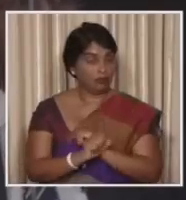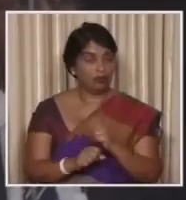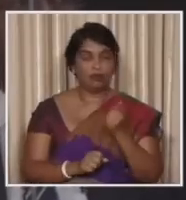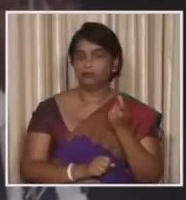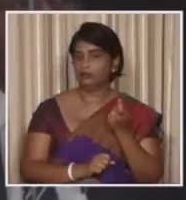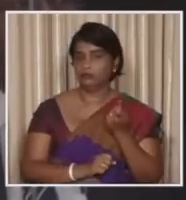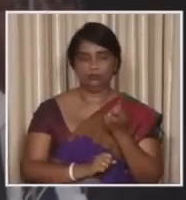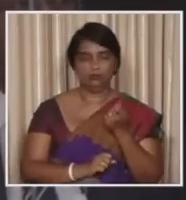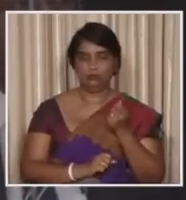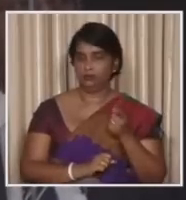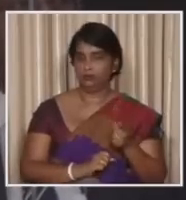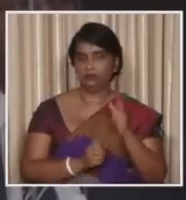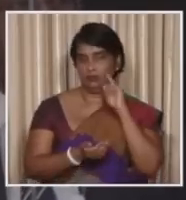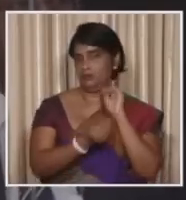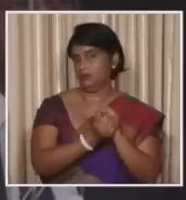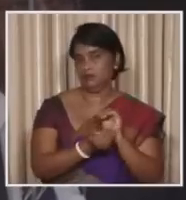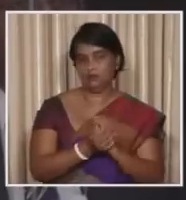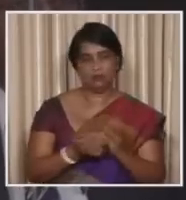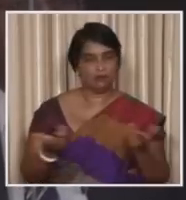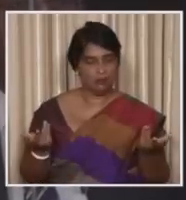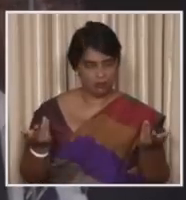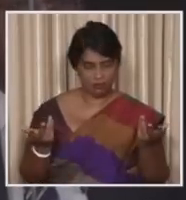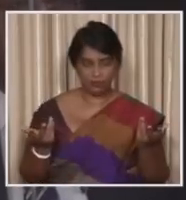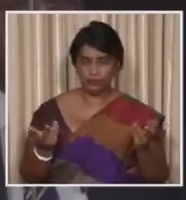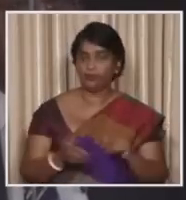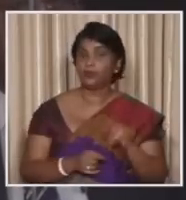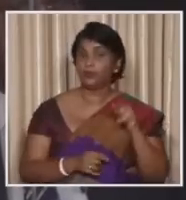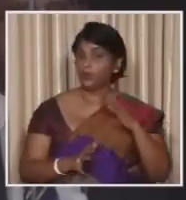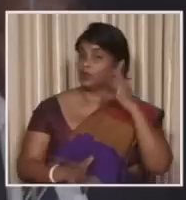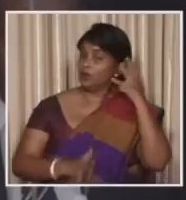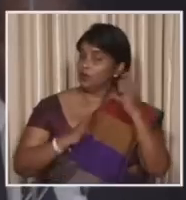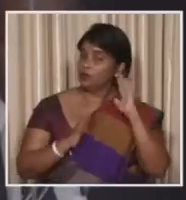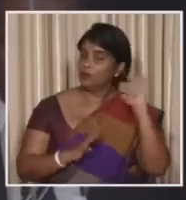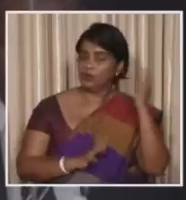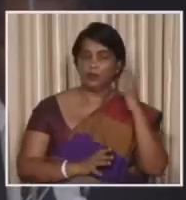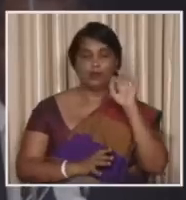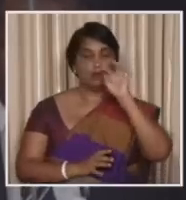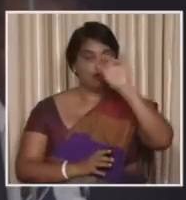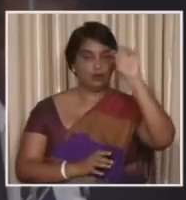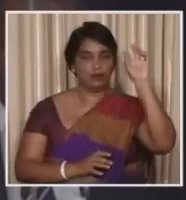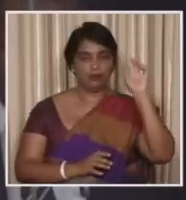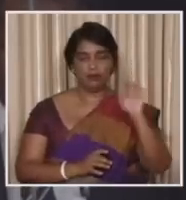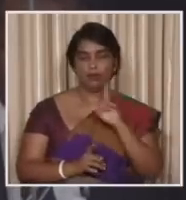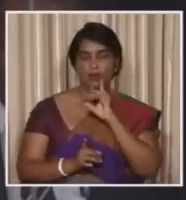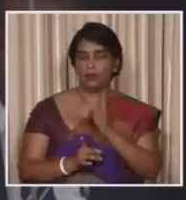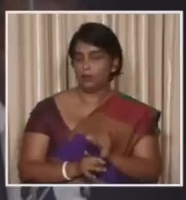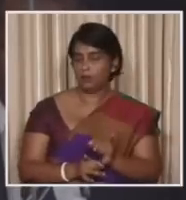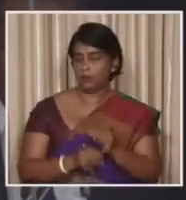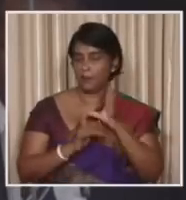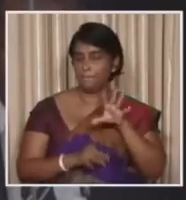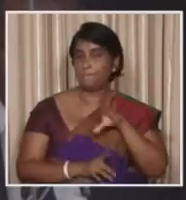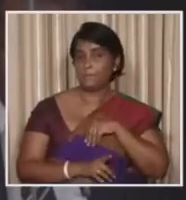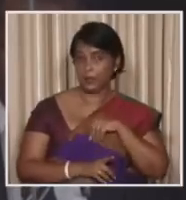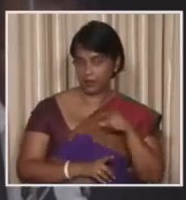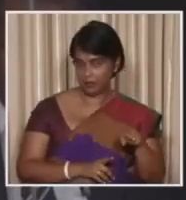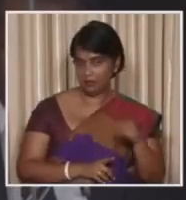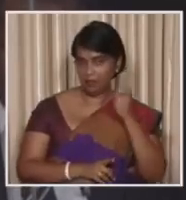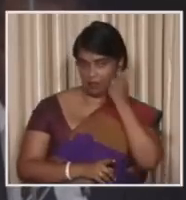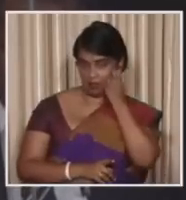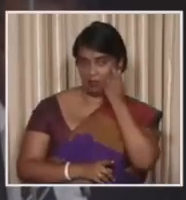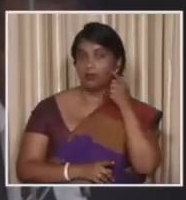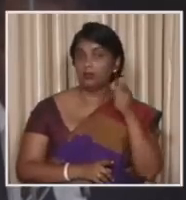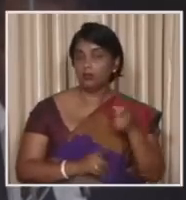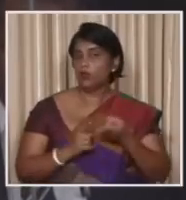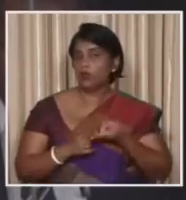ආර්ථිකය නොරකෙන බවයි මේ ලෝකයේ සීලුම රටවල් අකුරටම පිළිපදින සංකල්පයක්